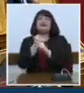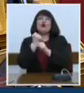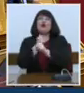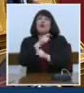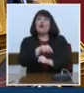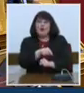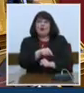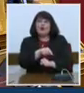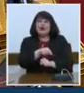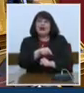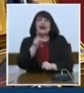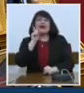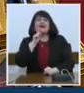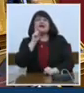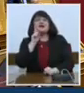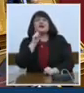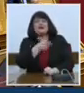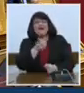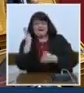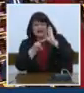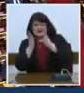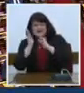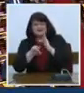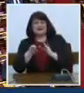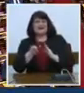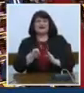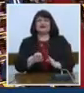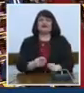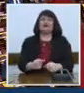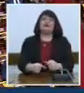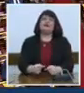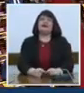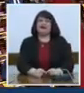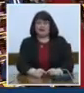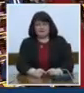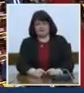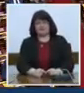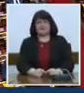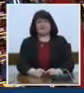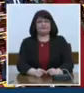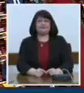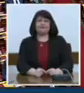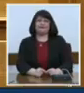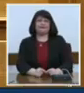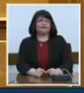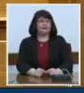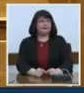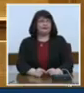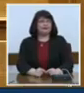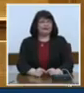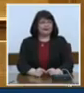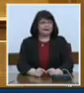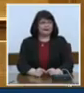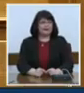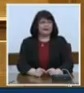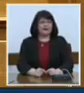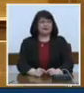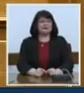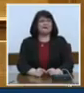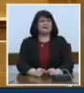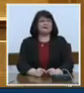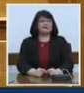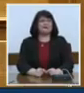οι γυναίκες που ξυλοκοπούνται μέσα στο ίδιο τους το σπίτι, οι έφηβοι και τα παιδιά που απειλούνται